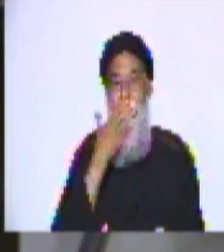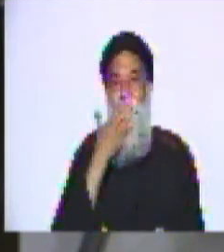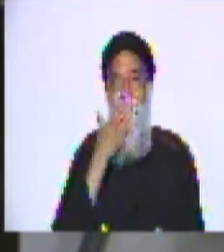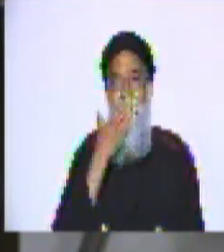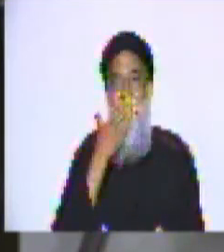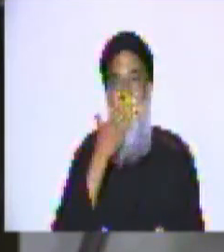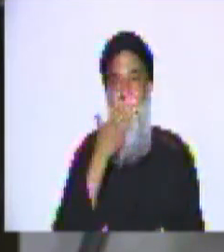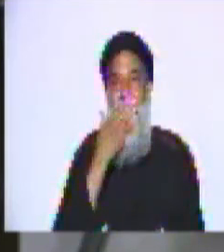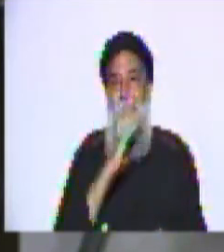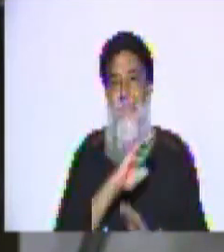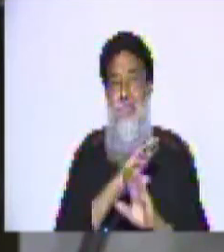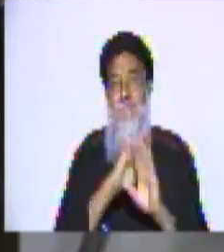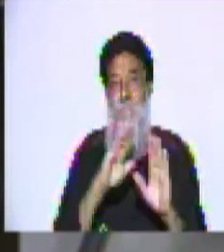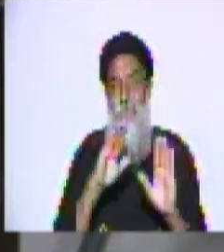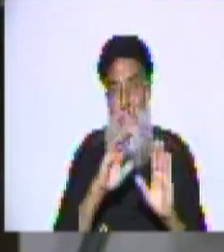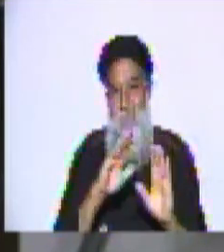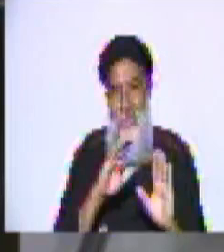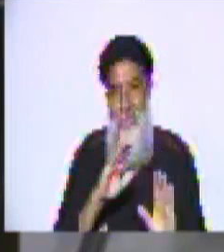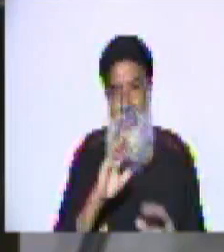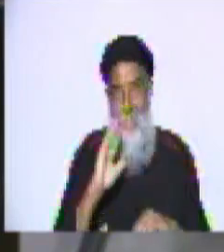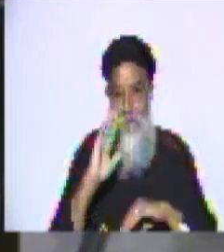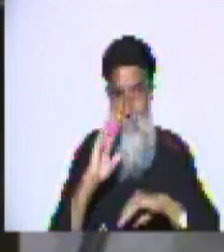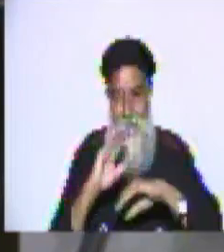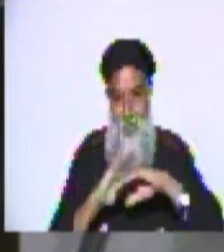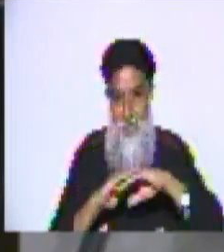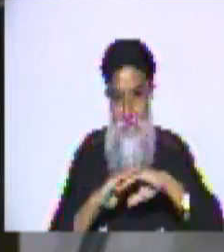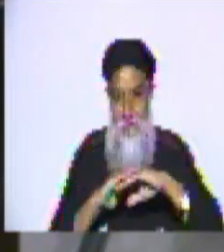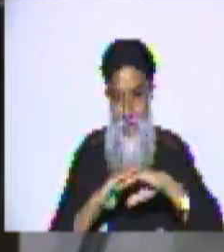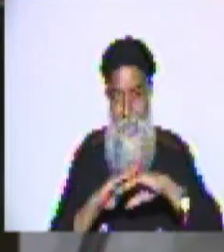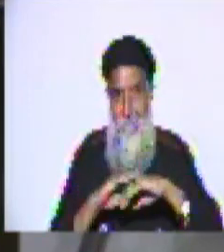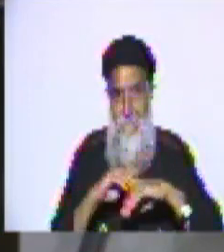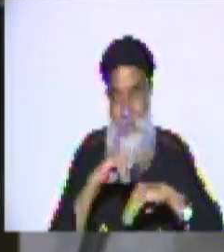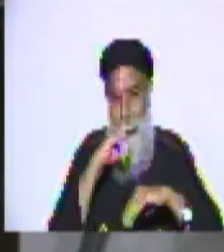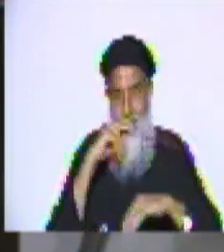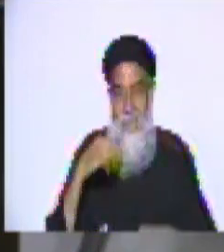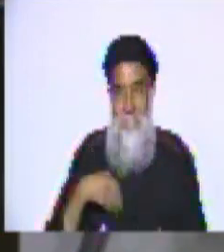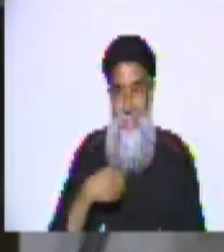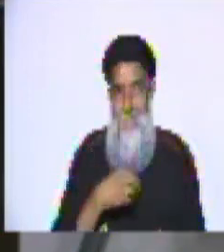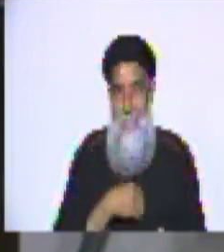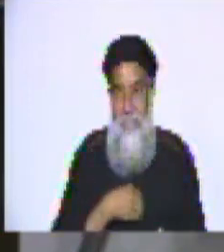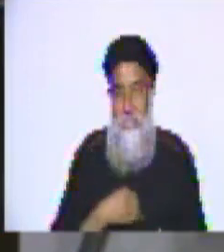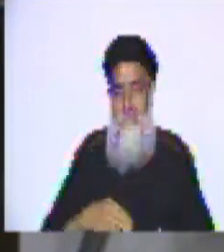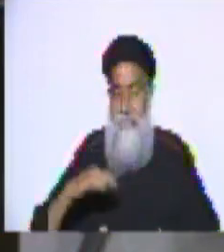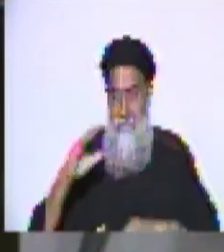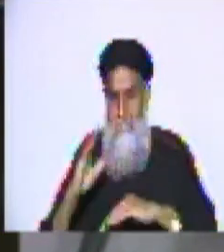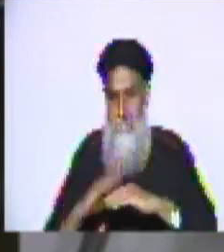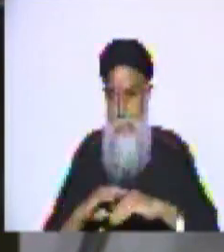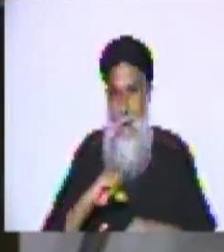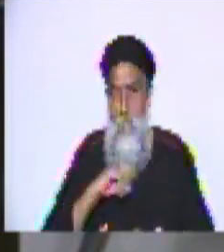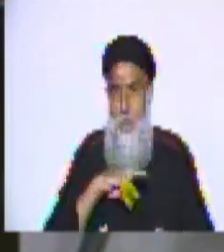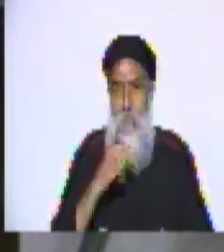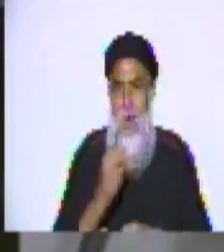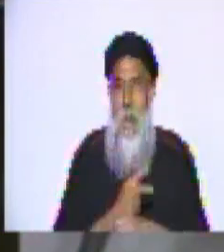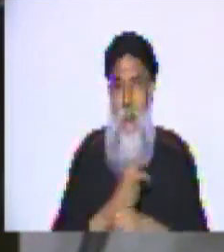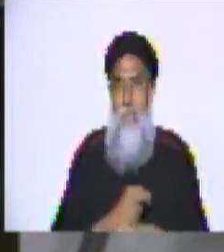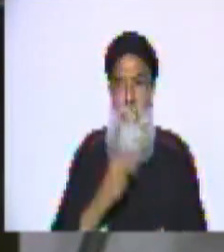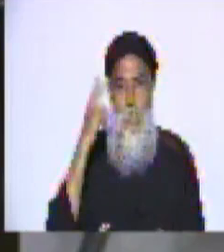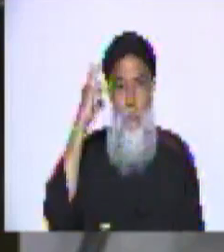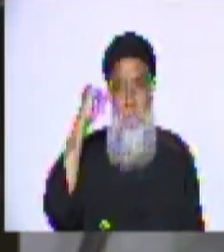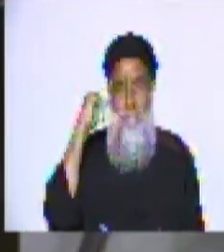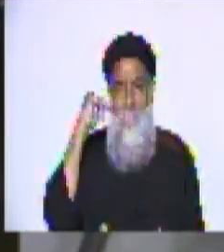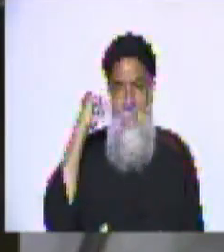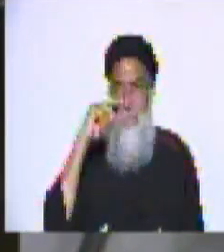كان اللي يلمس زانية أو تلمسه يبقى تنجس، ده في العرف اليهودي